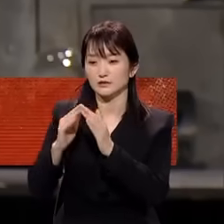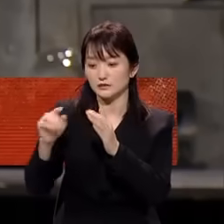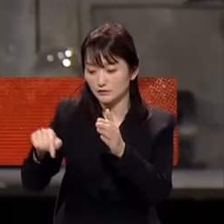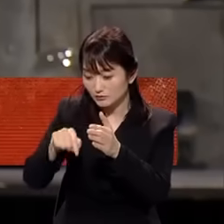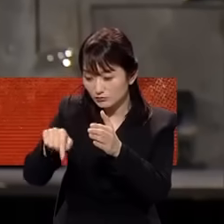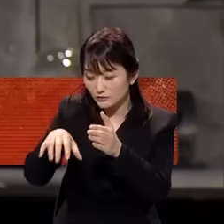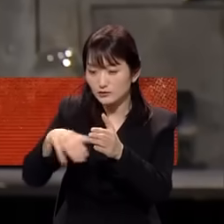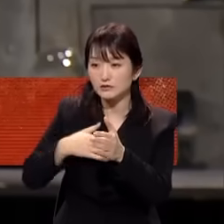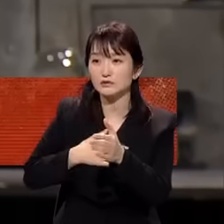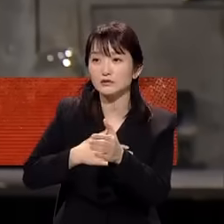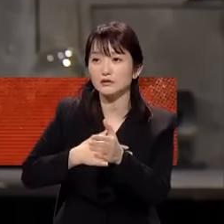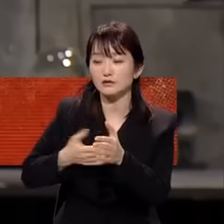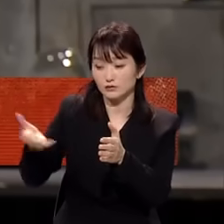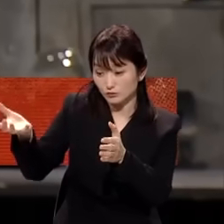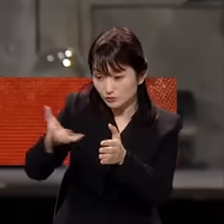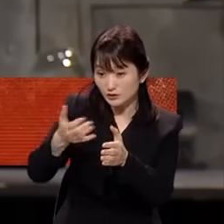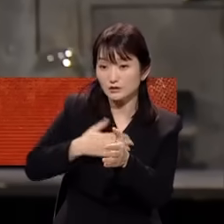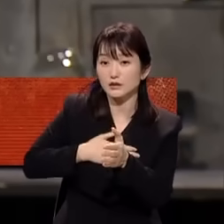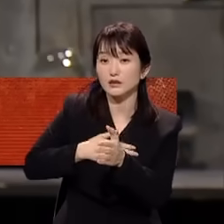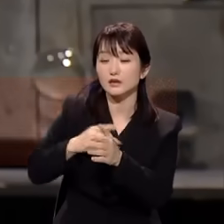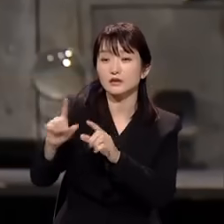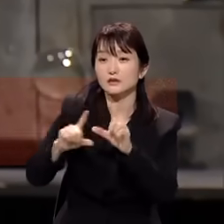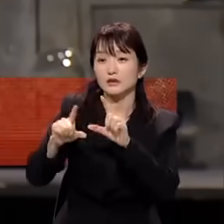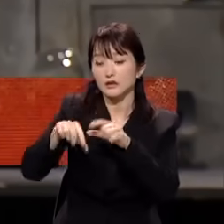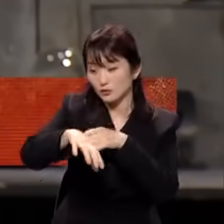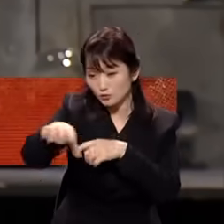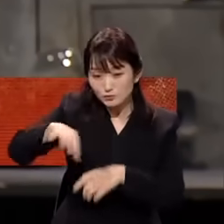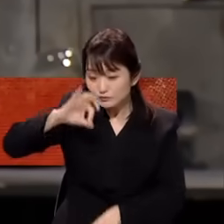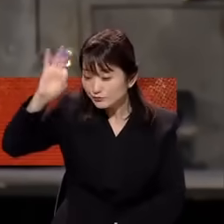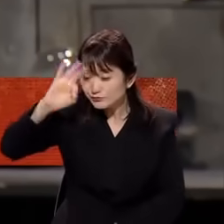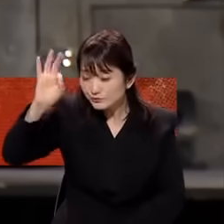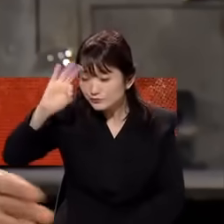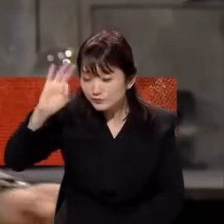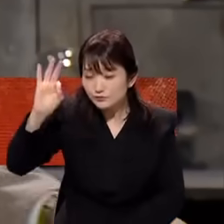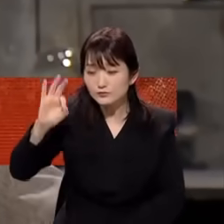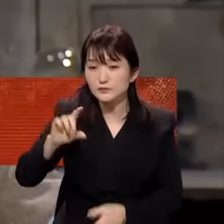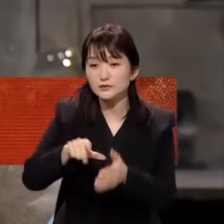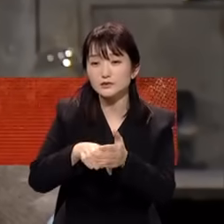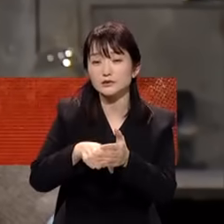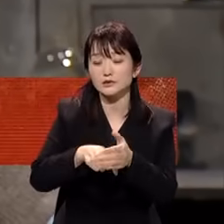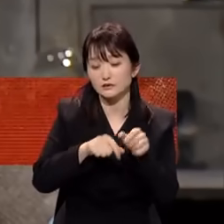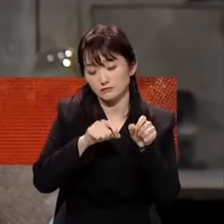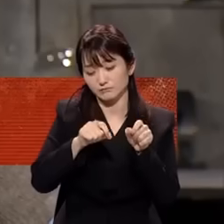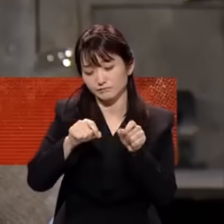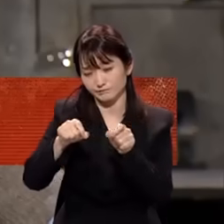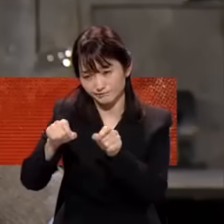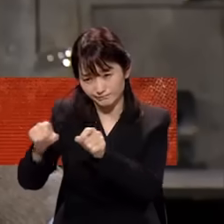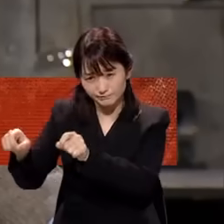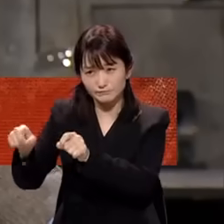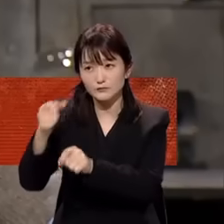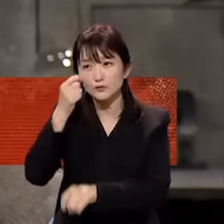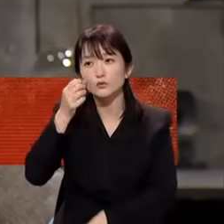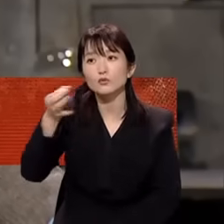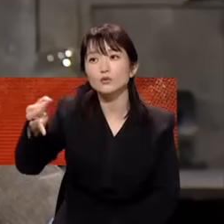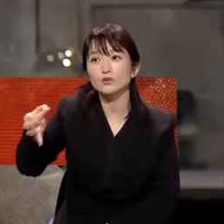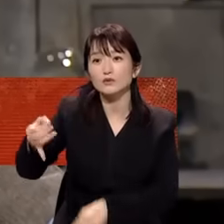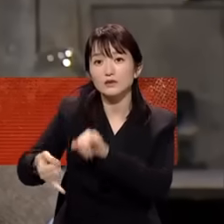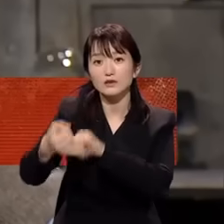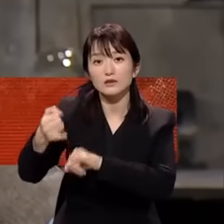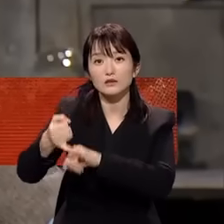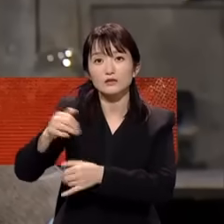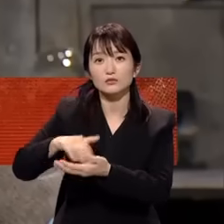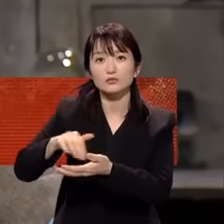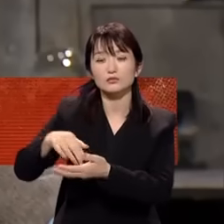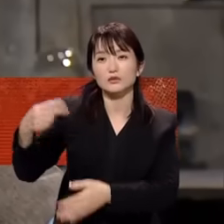들어가더라도 나 살 집 찾아야 된다. 이런 식으로 하는 사이에 집 차입힐 시간은 미뤄지고 결국에는 월세 밀린 게 2천만